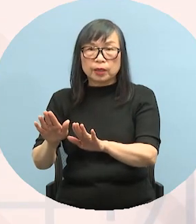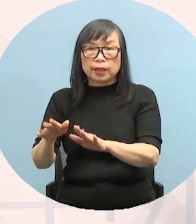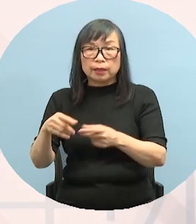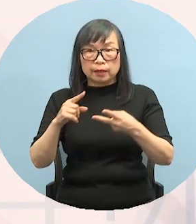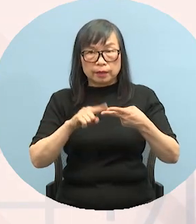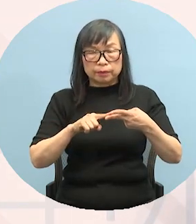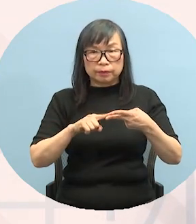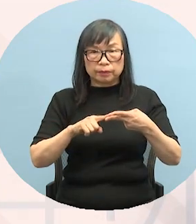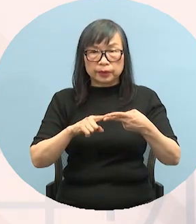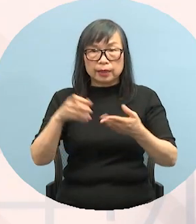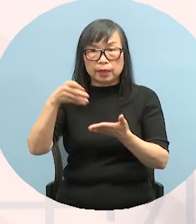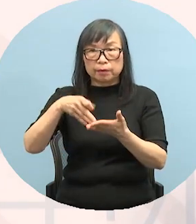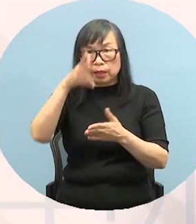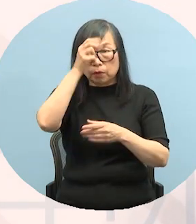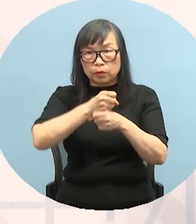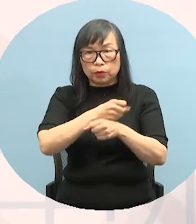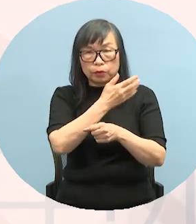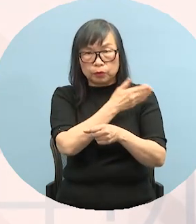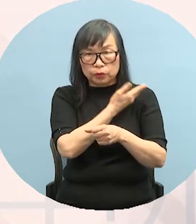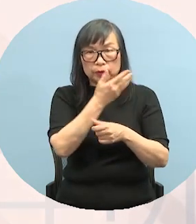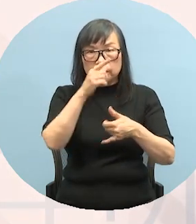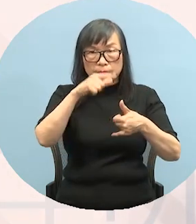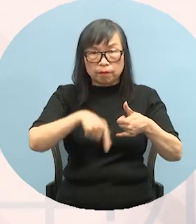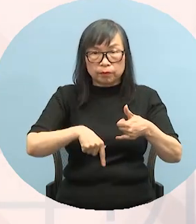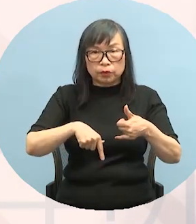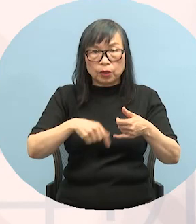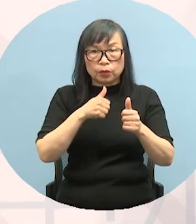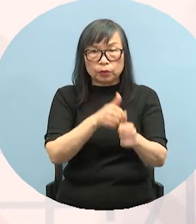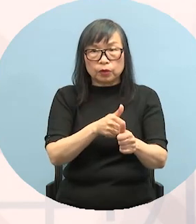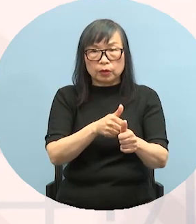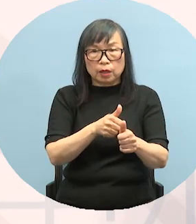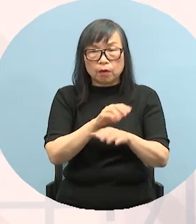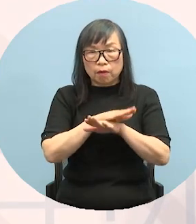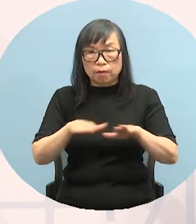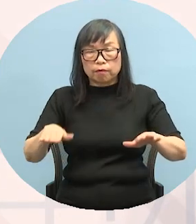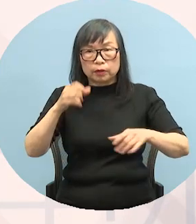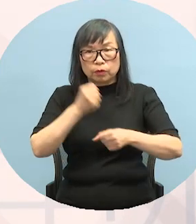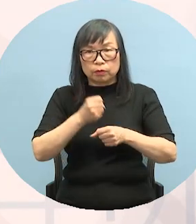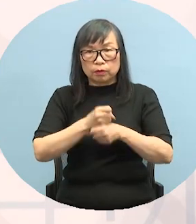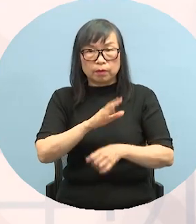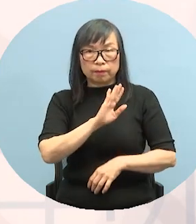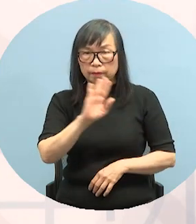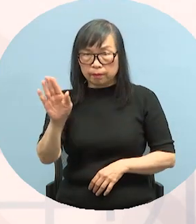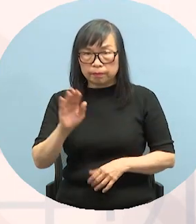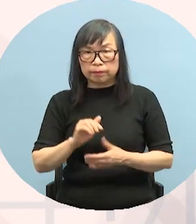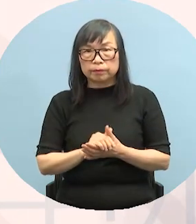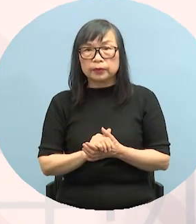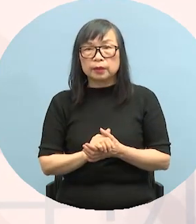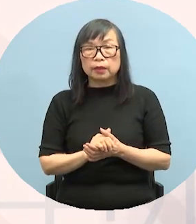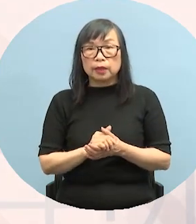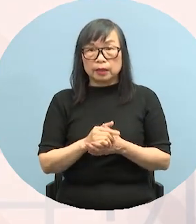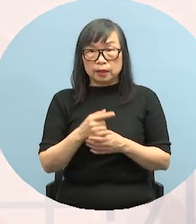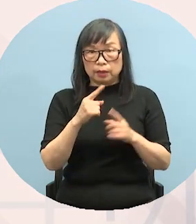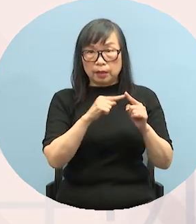第二，加入公务员行列的人追求的不应该只是一份安稳的工作，而